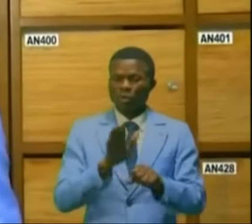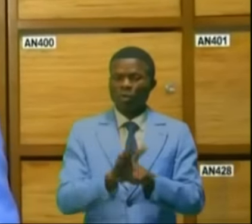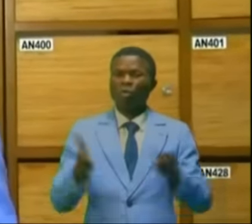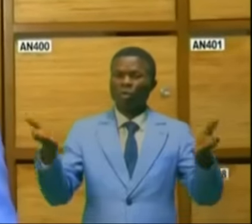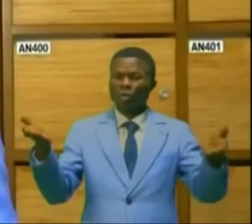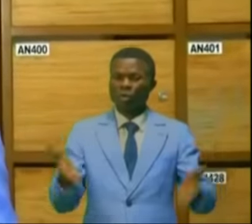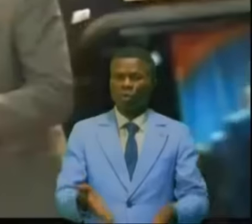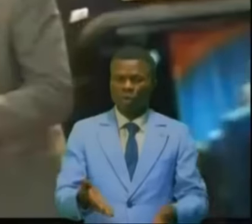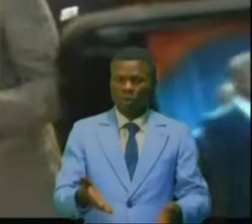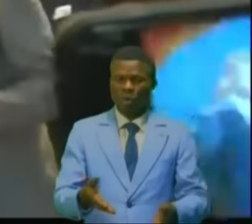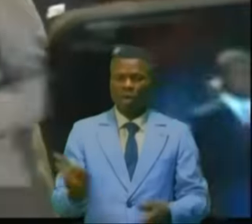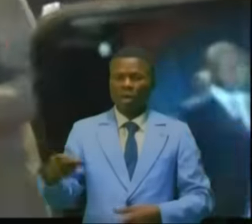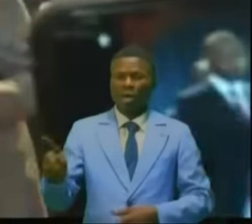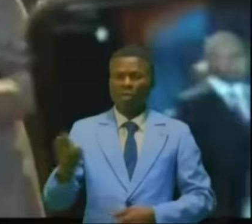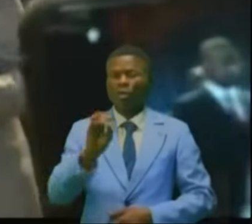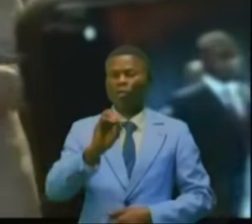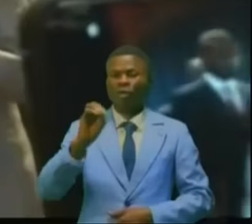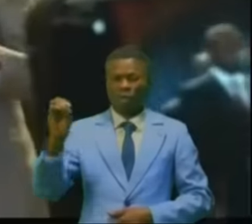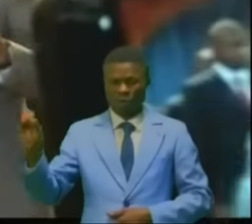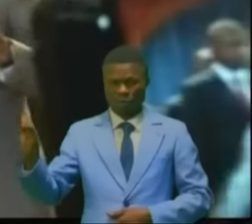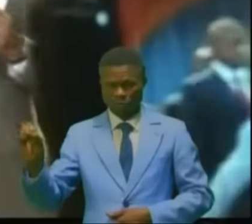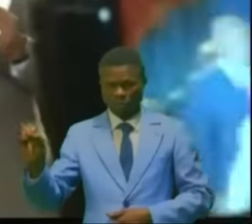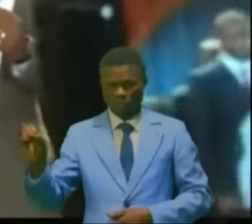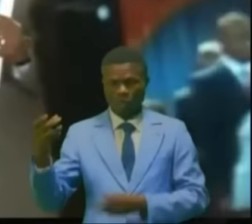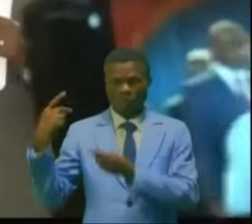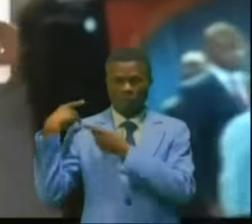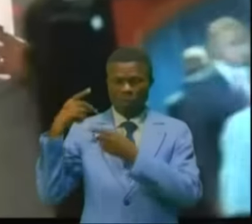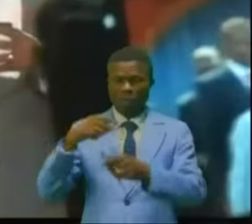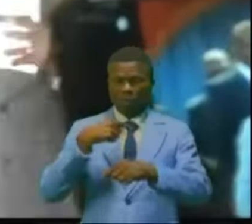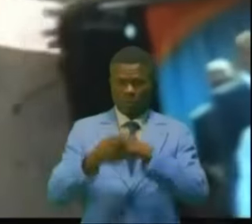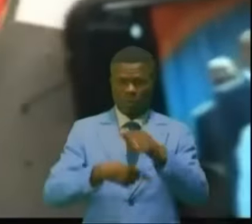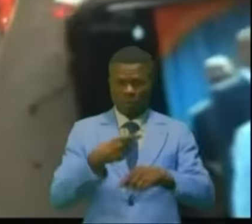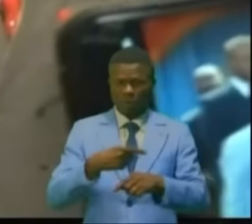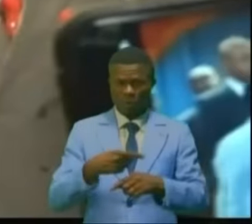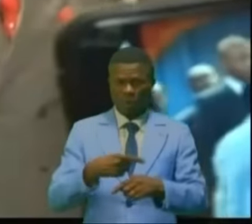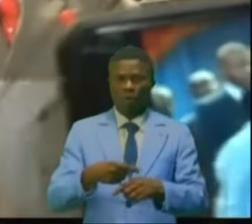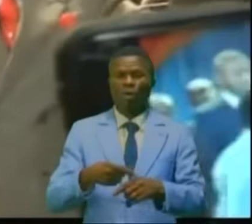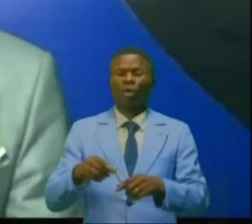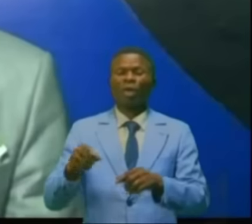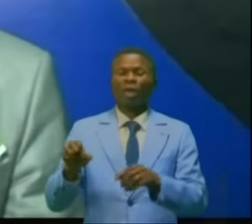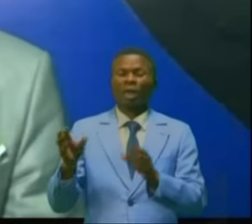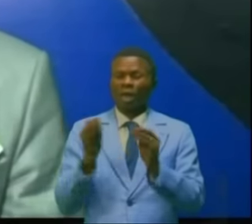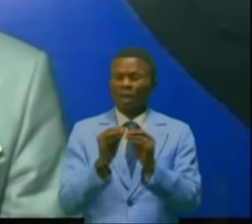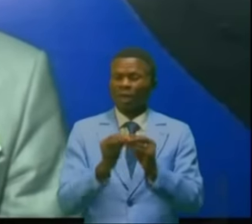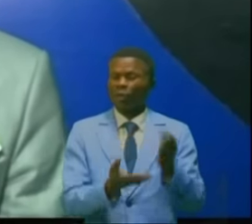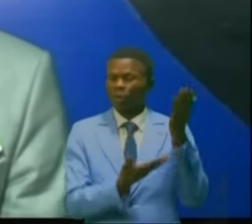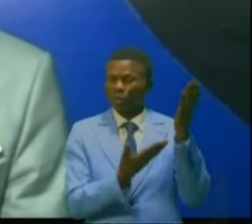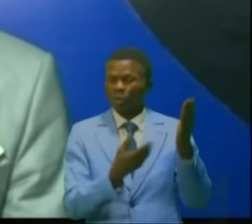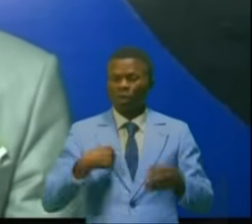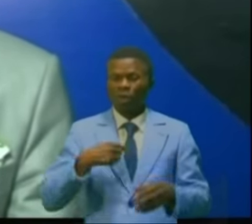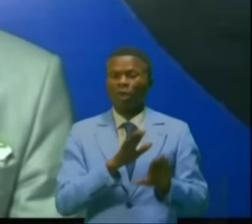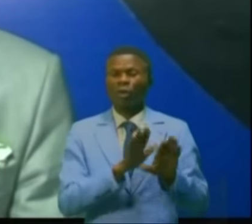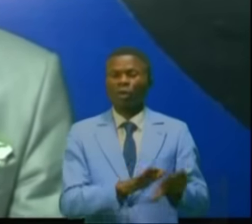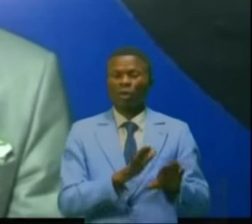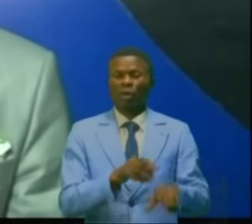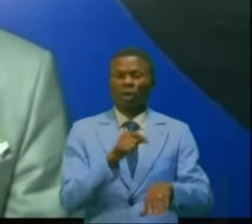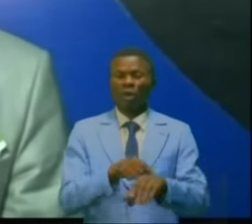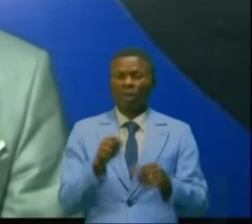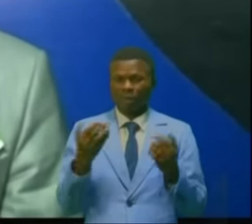de la Grande Orientale. Depuis les débuts de cette session extraordinaire, nous nous attendions à ces